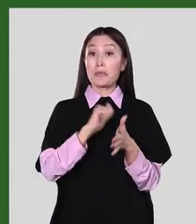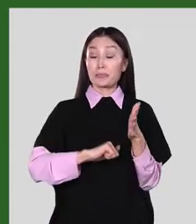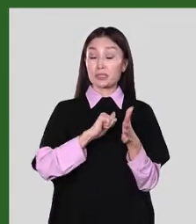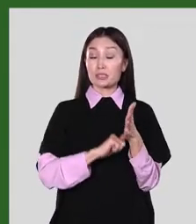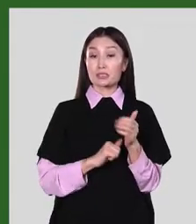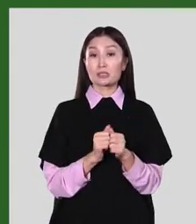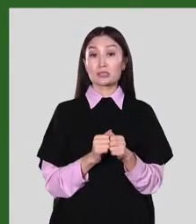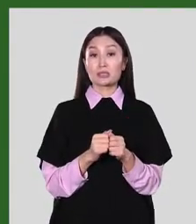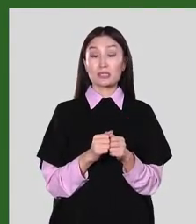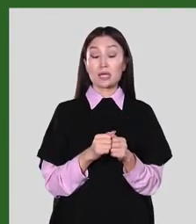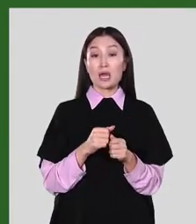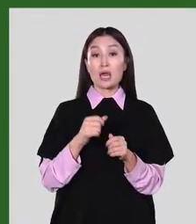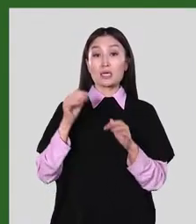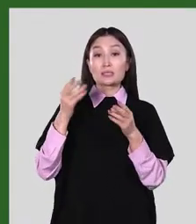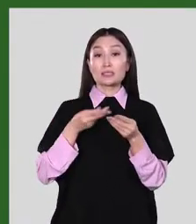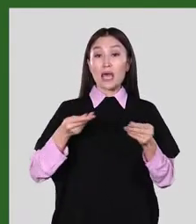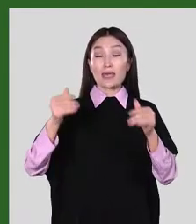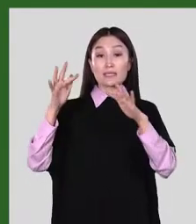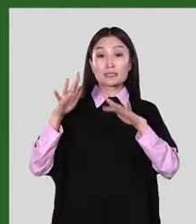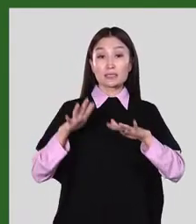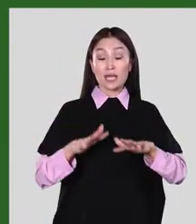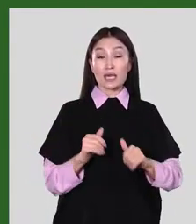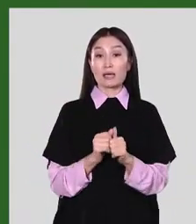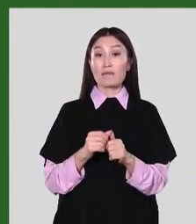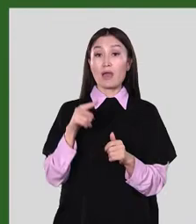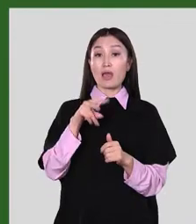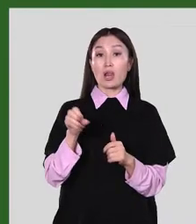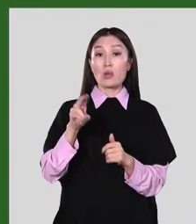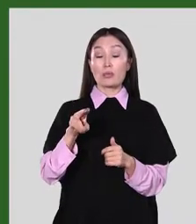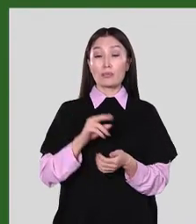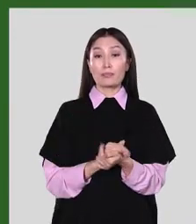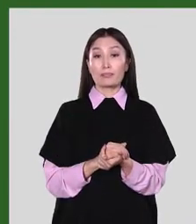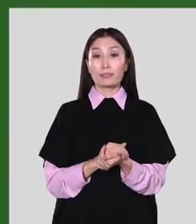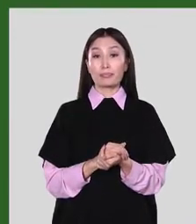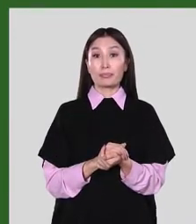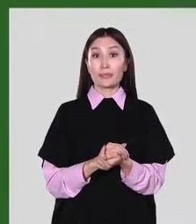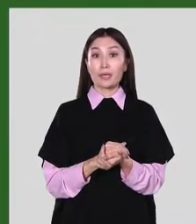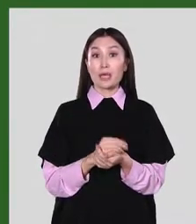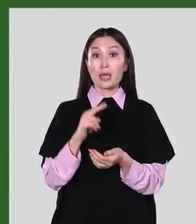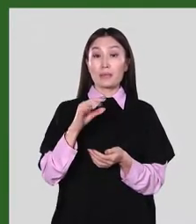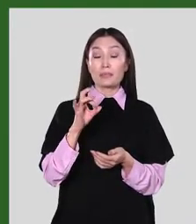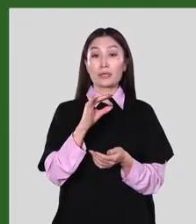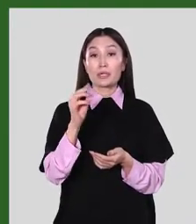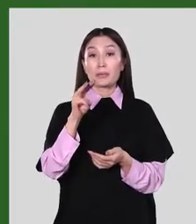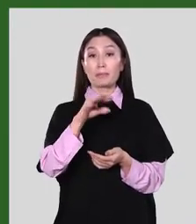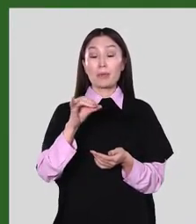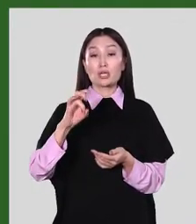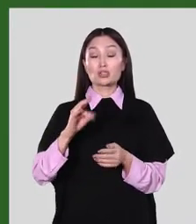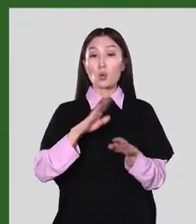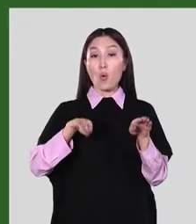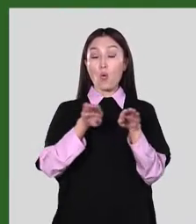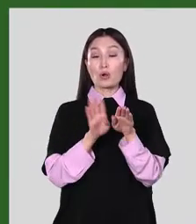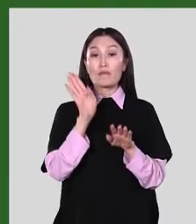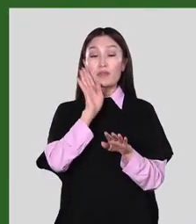половодье таяние снега снежников и ледников прими же не уровень воды в реке